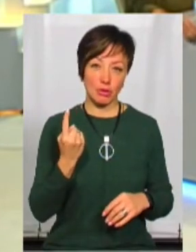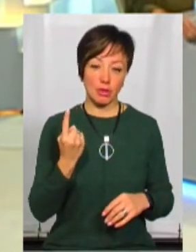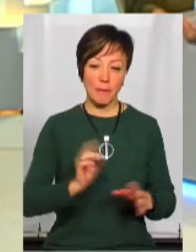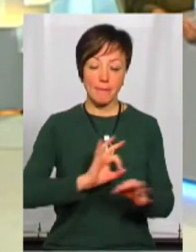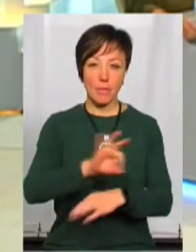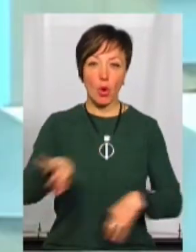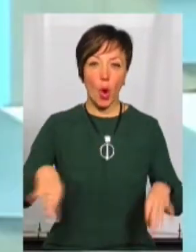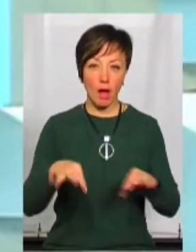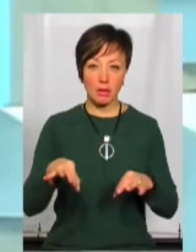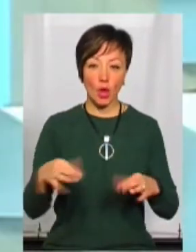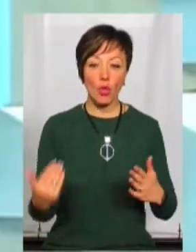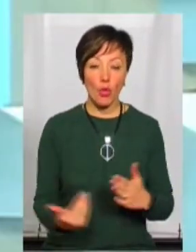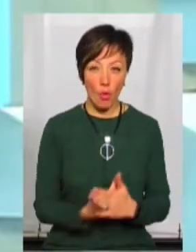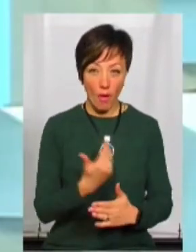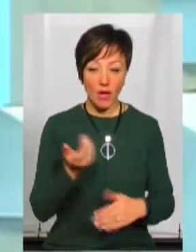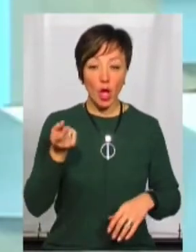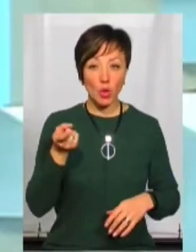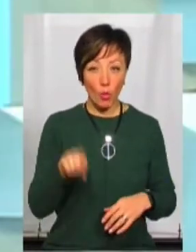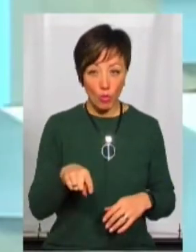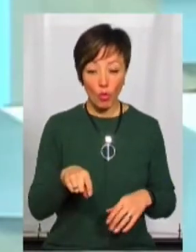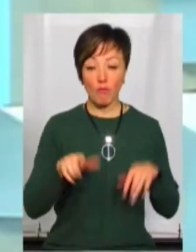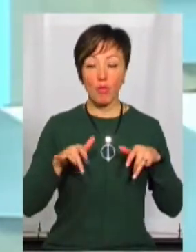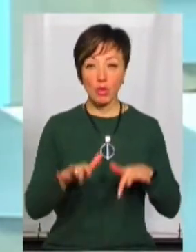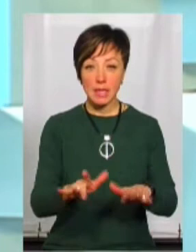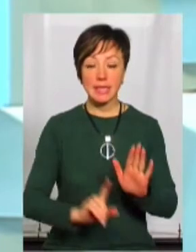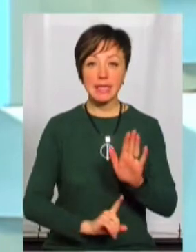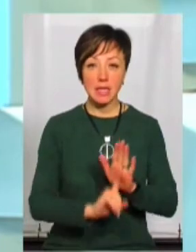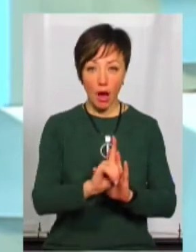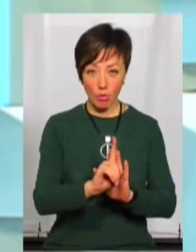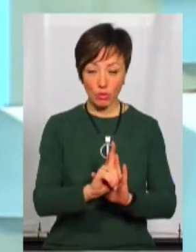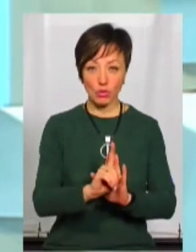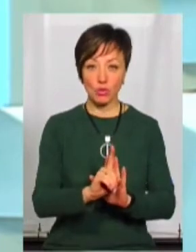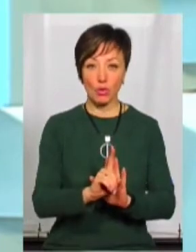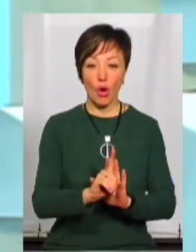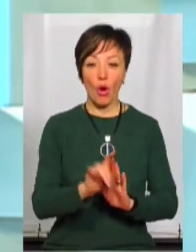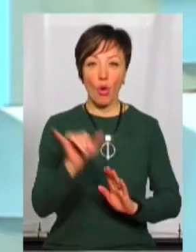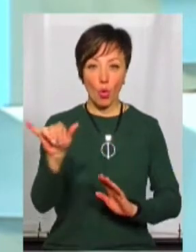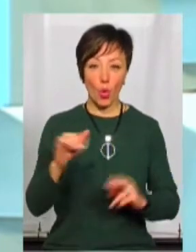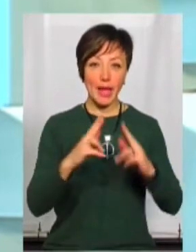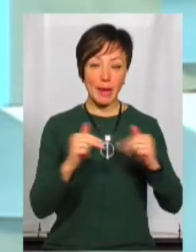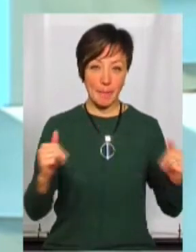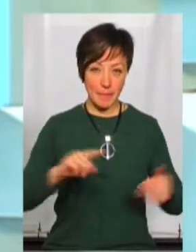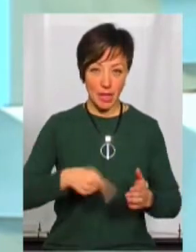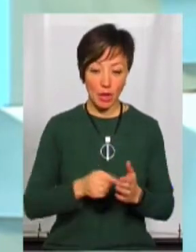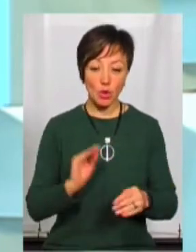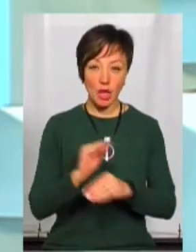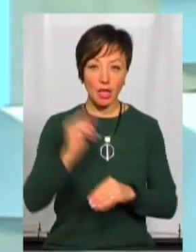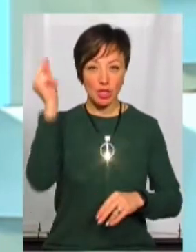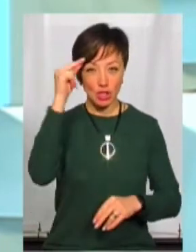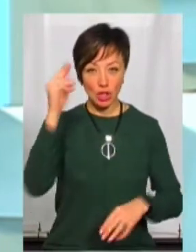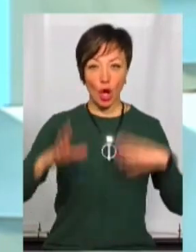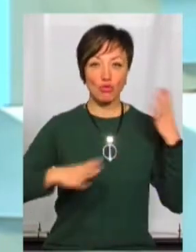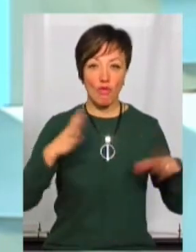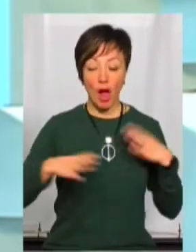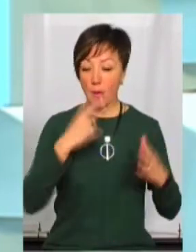такий проєкт новий, тому в процесі запуску його у Дніпрі додали ще стажування.